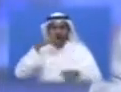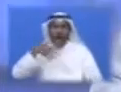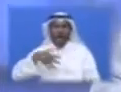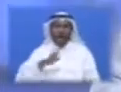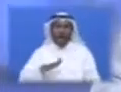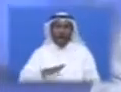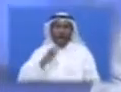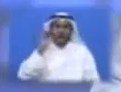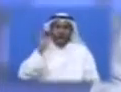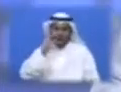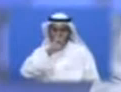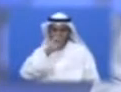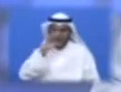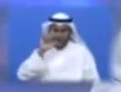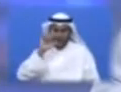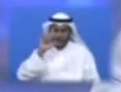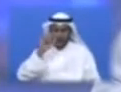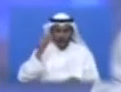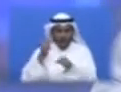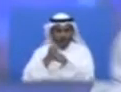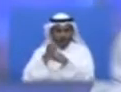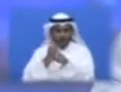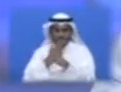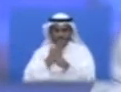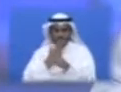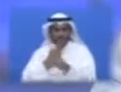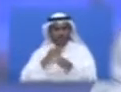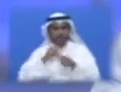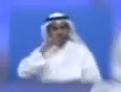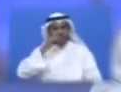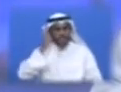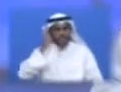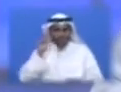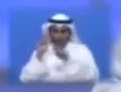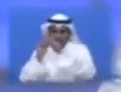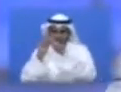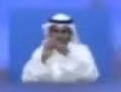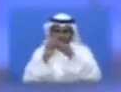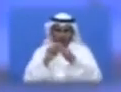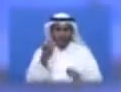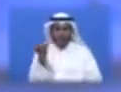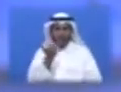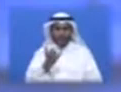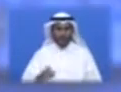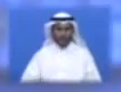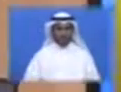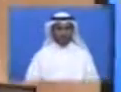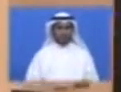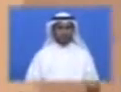وخدماته تحت شعار صناعه الحلال بين توعيه الدينيه والفرص التجاريه